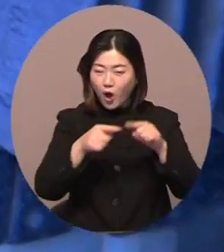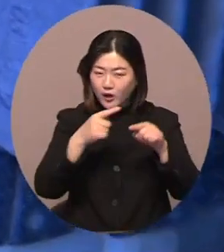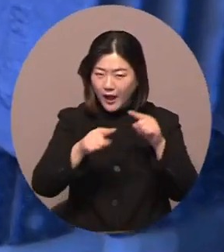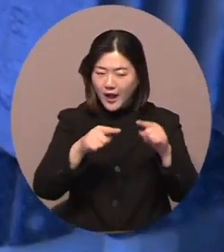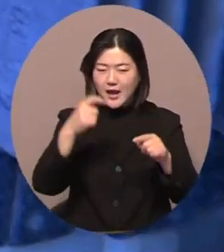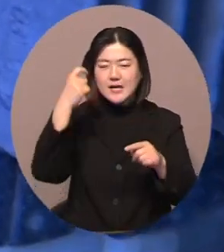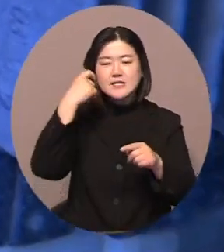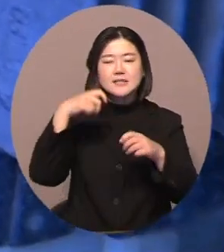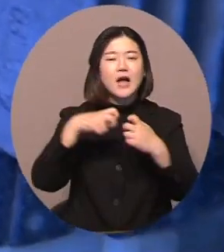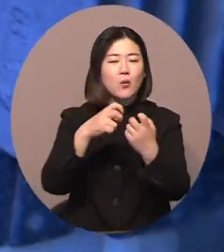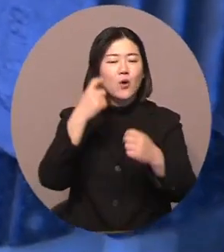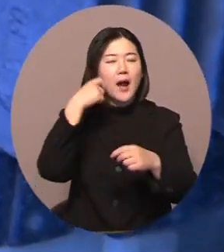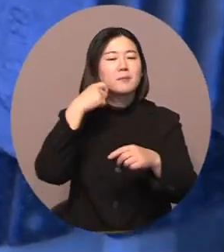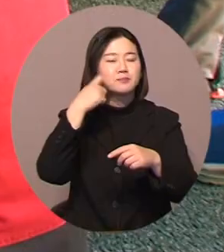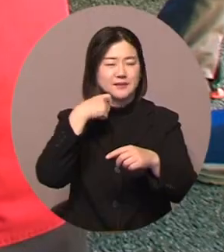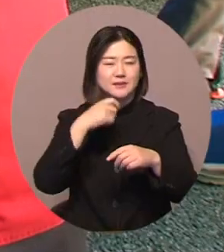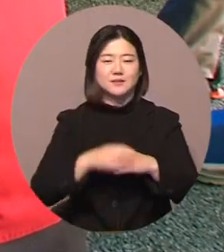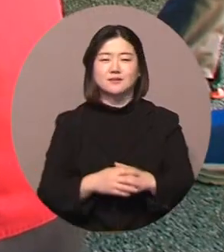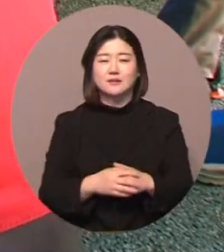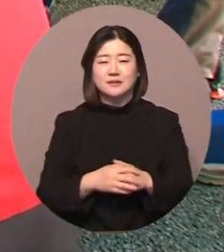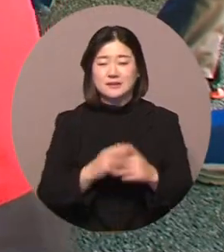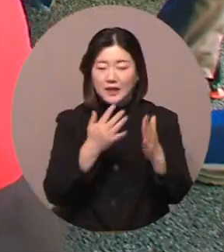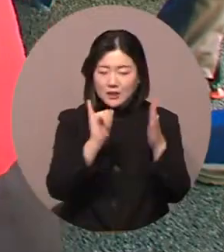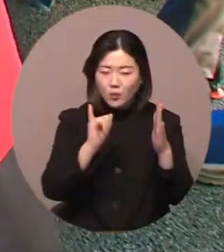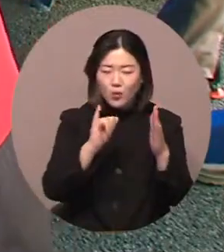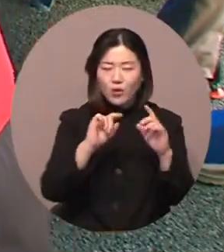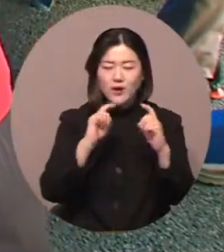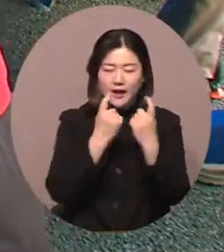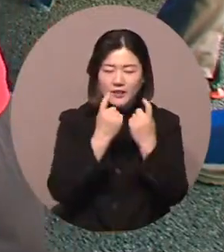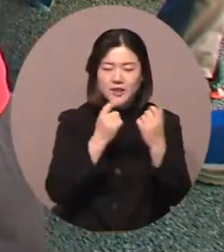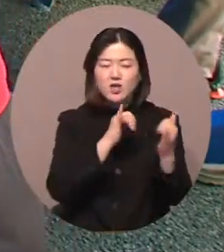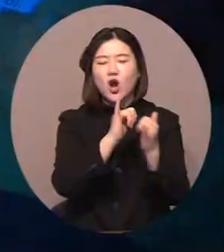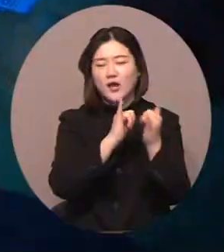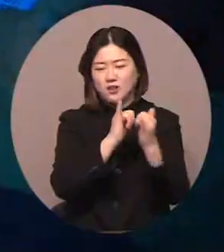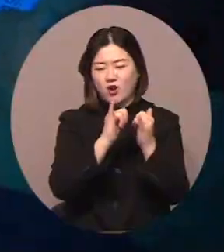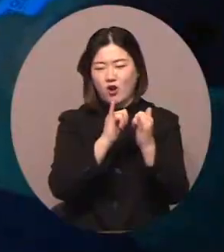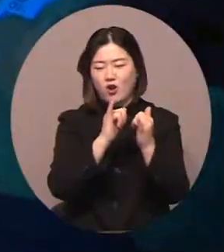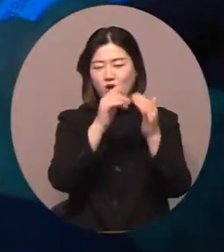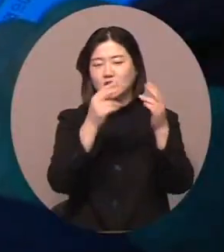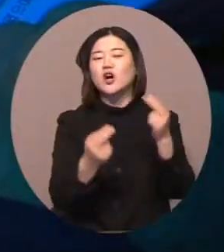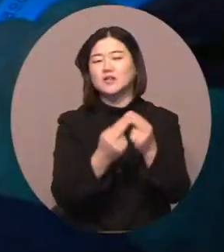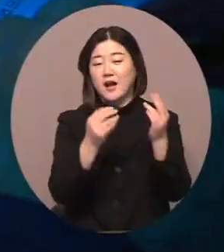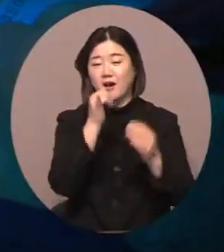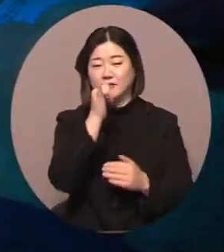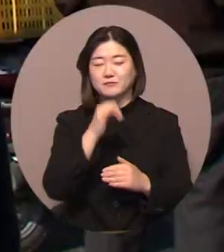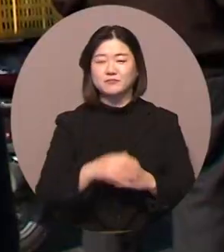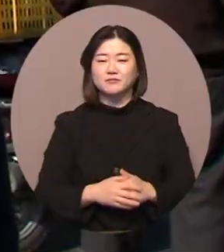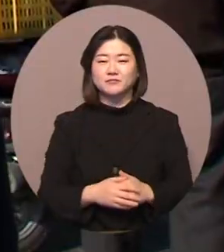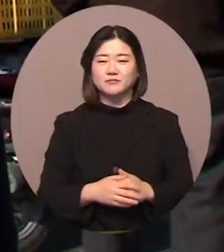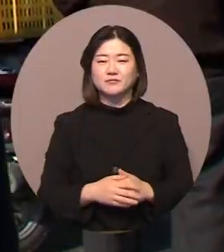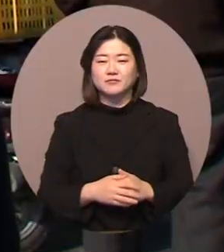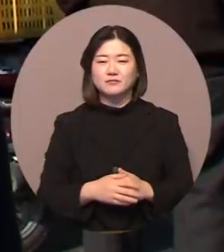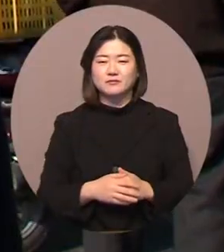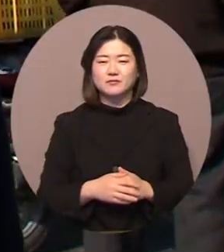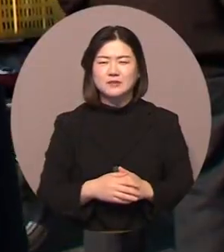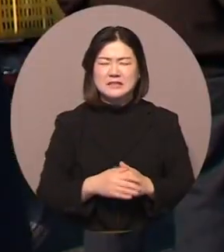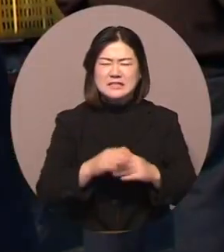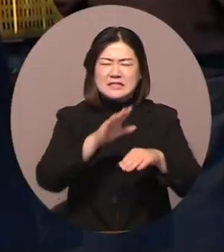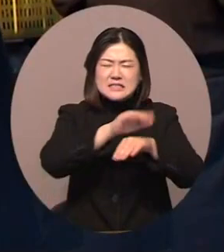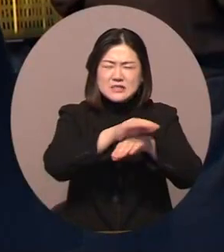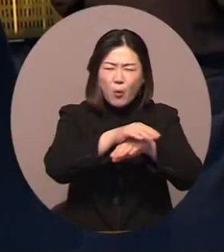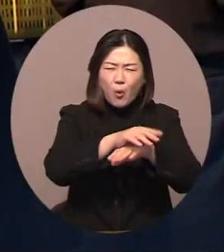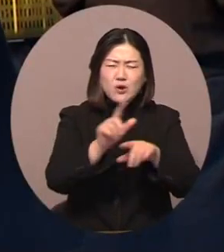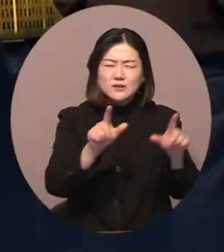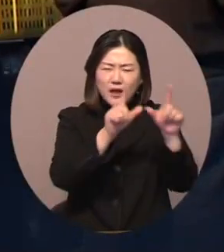사고를 감지하는 센서에는 운전자와 가족 등의 인적 사항과 연락처도 저장돼 있습니다. 특히 군 지역의